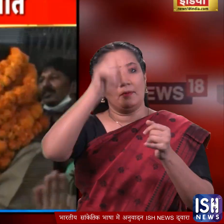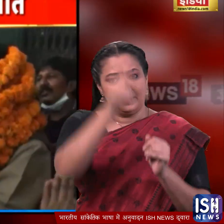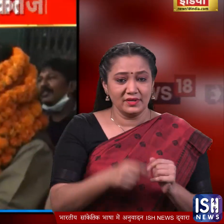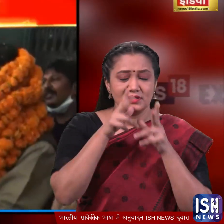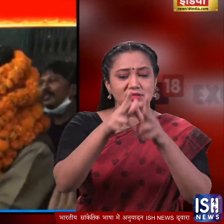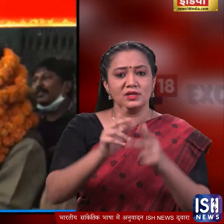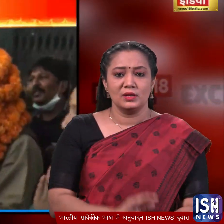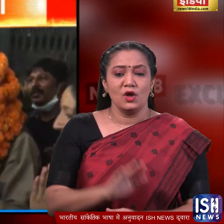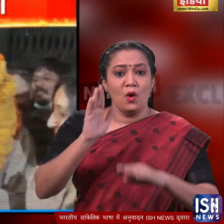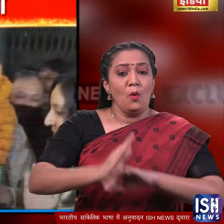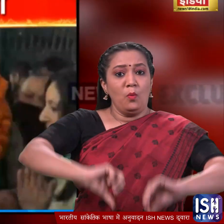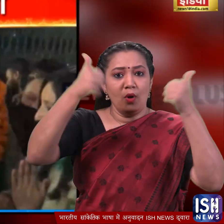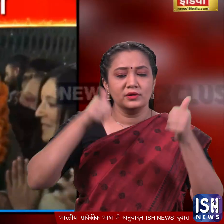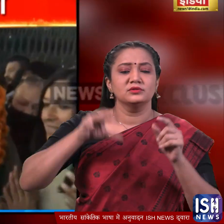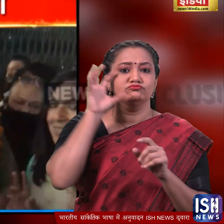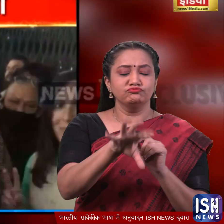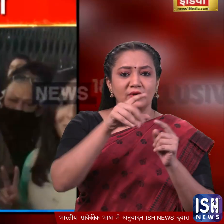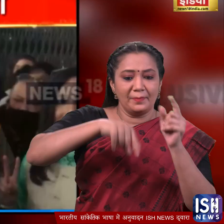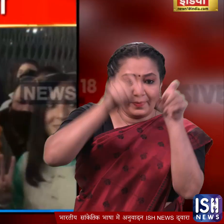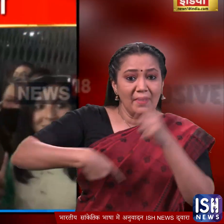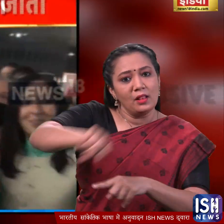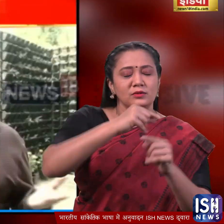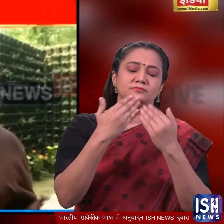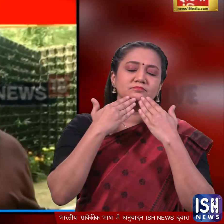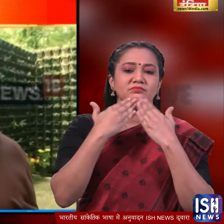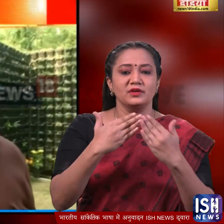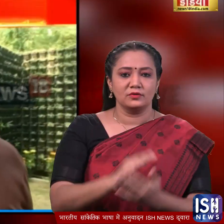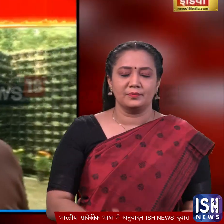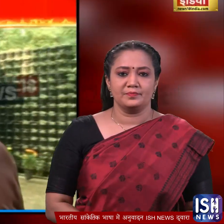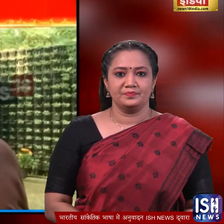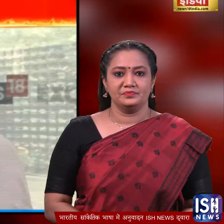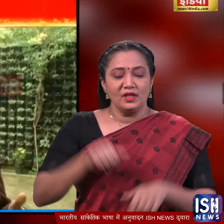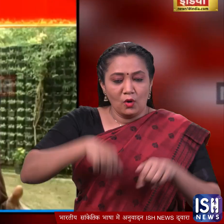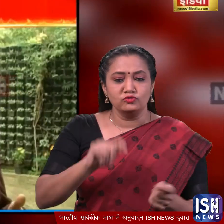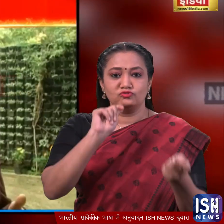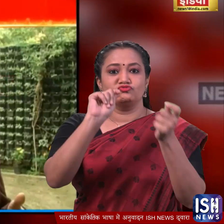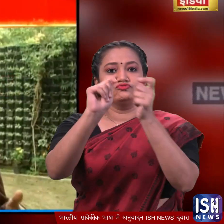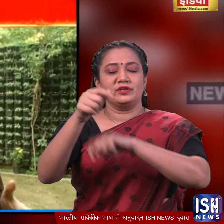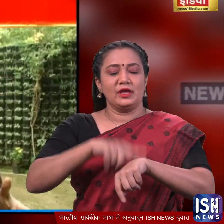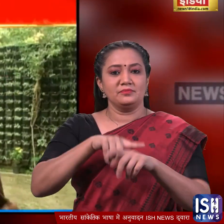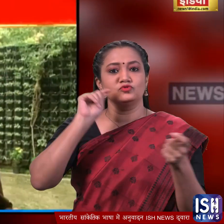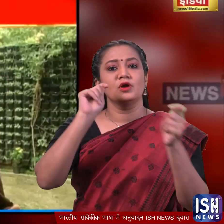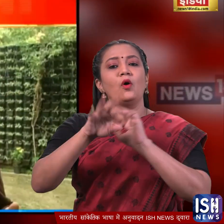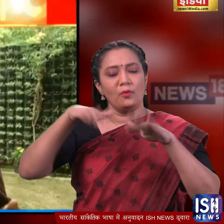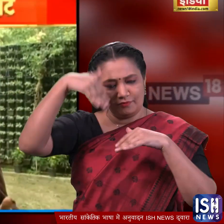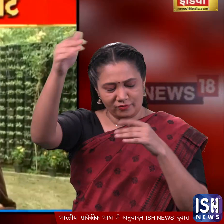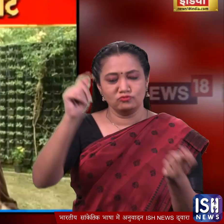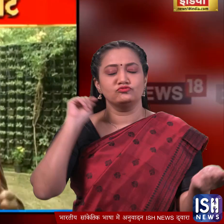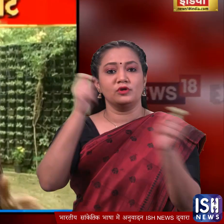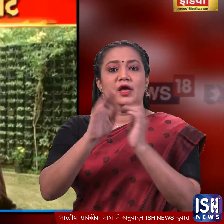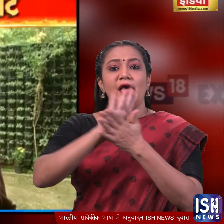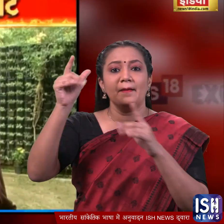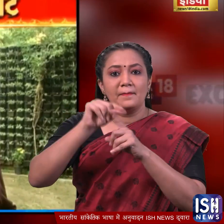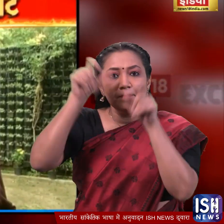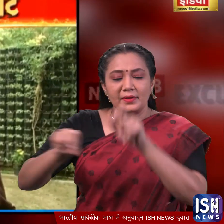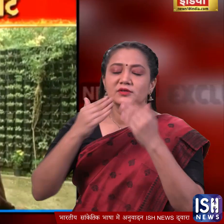आए और पार्टी की इस जीत के लिए राज्य के लोगों का शुक्रिया अदा किया। ये बदलाव के संकेत हैं। मुझे लगता है कि इसका असर आएगा। मैं हिमाचल